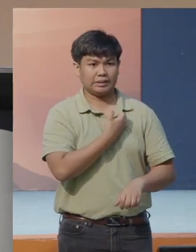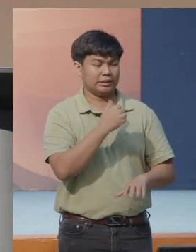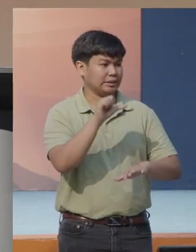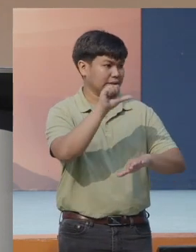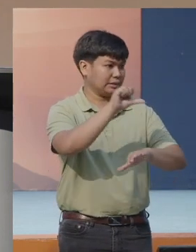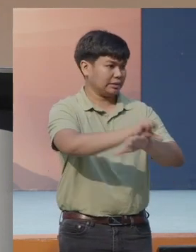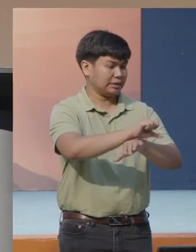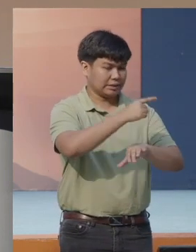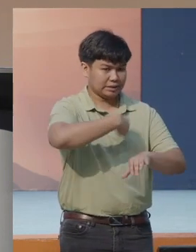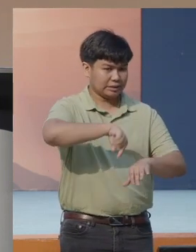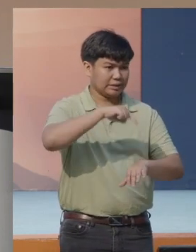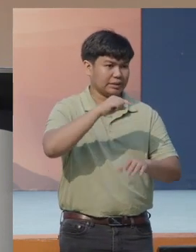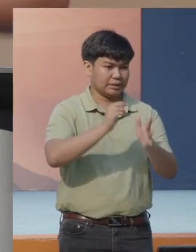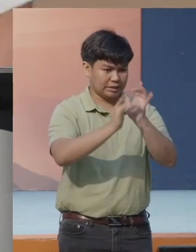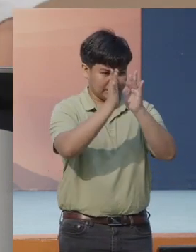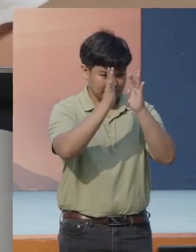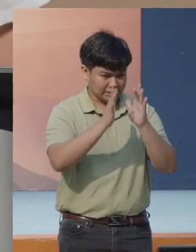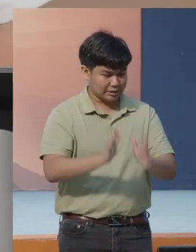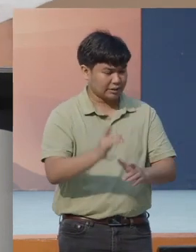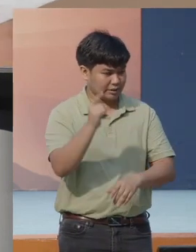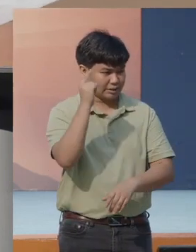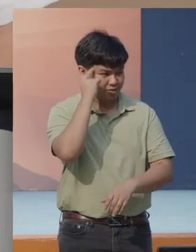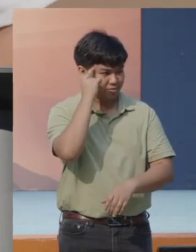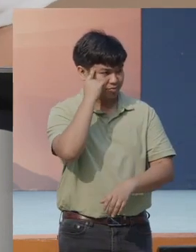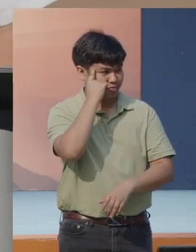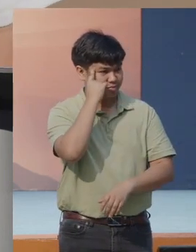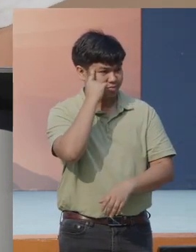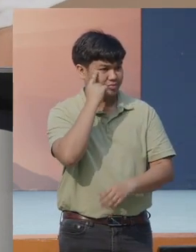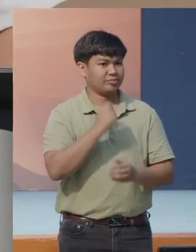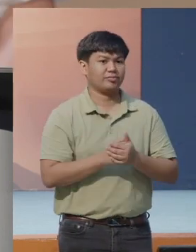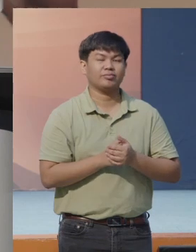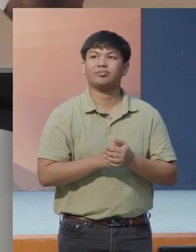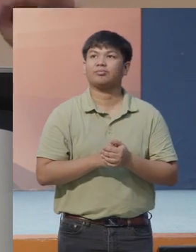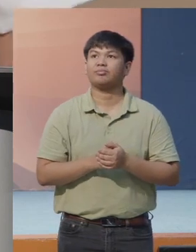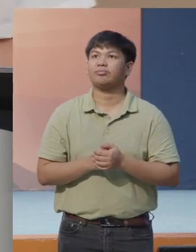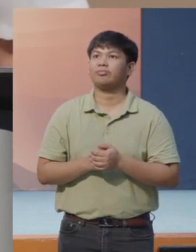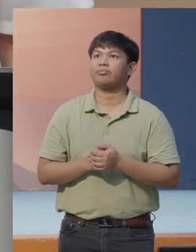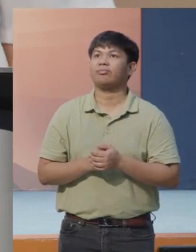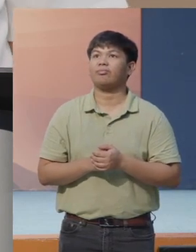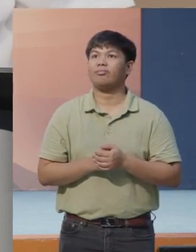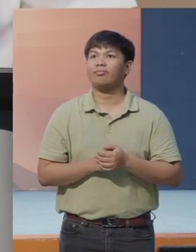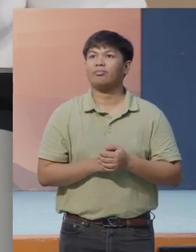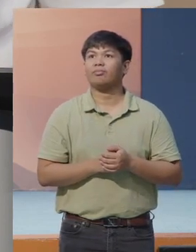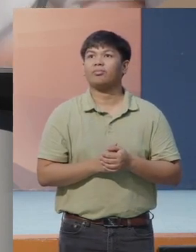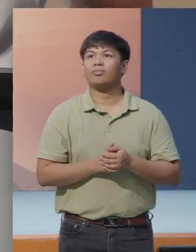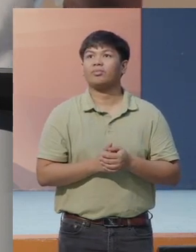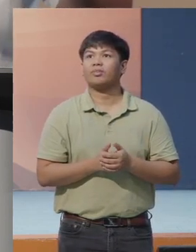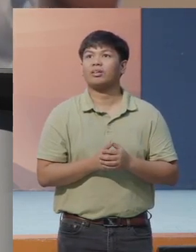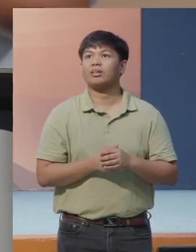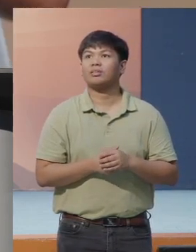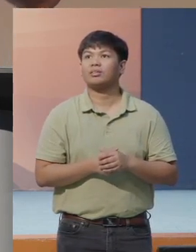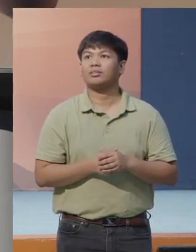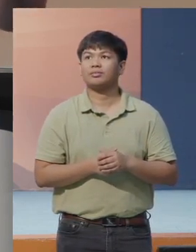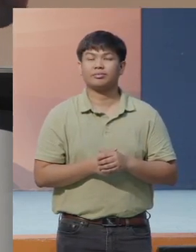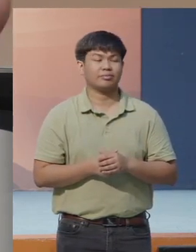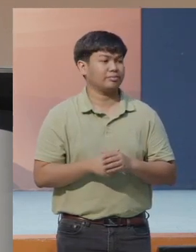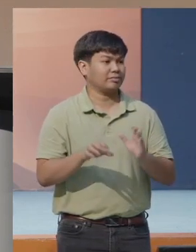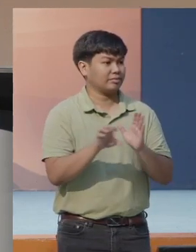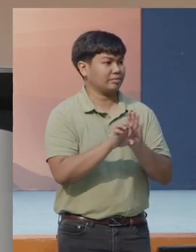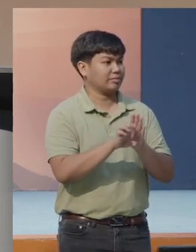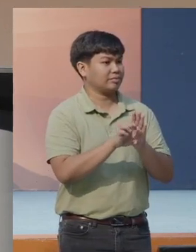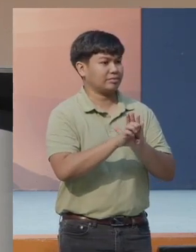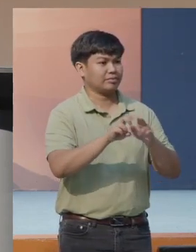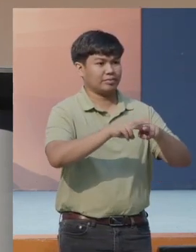overcome our Christian common sense, no? The spirit that should be in us. Minsan sa train